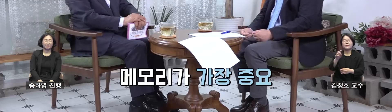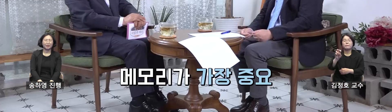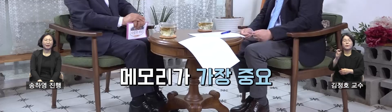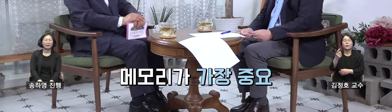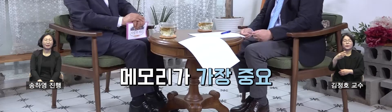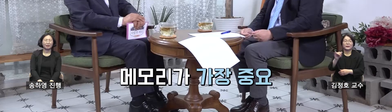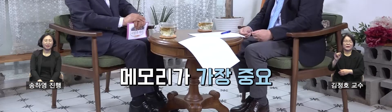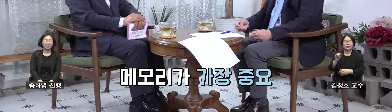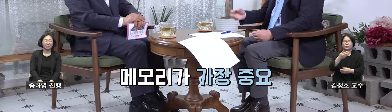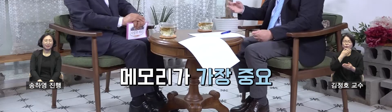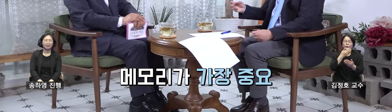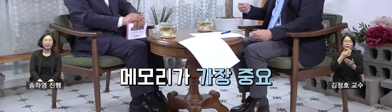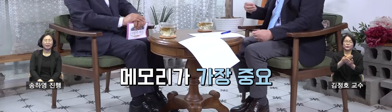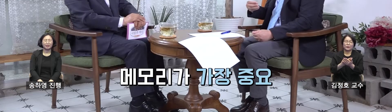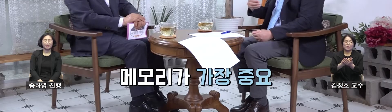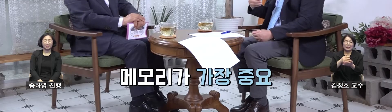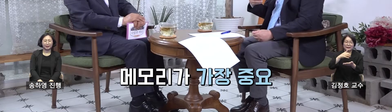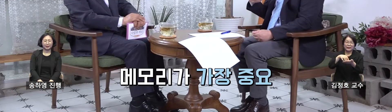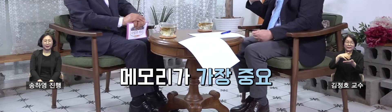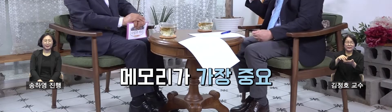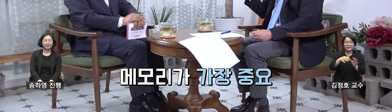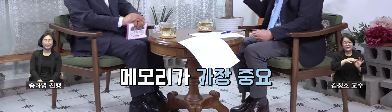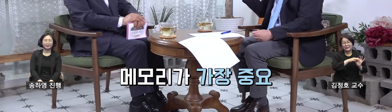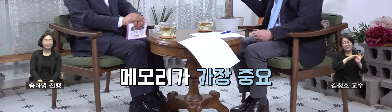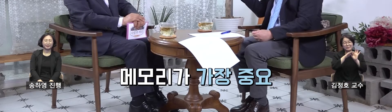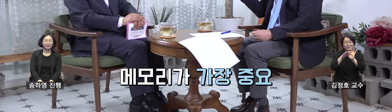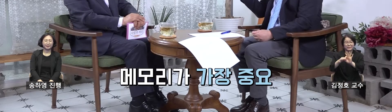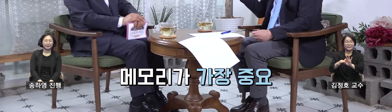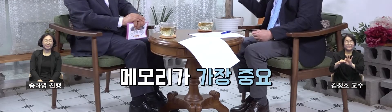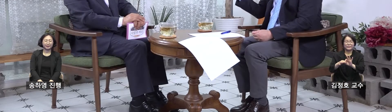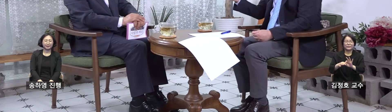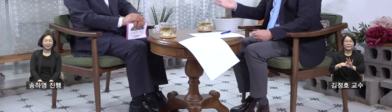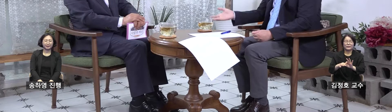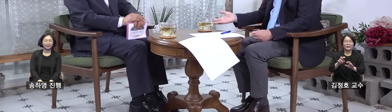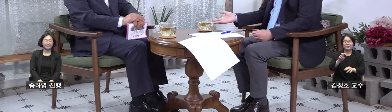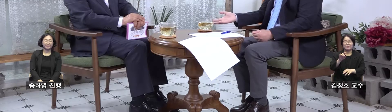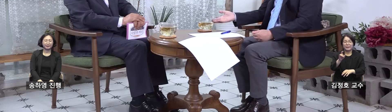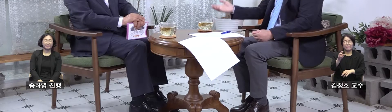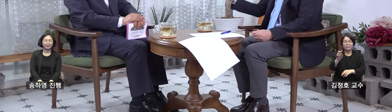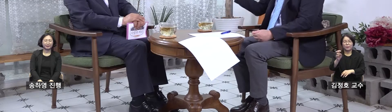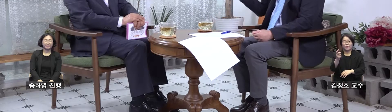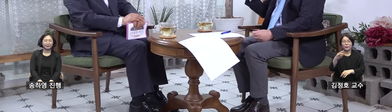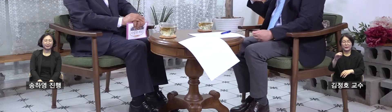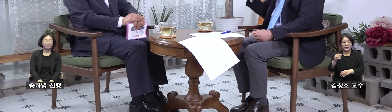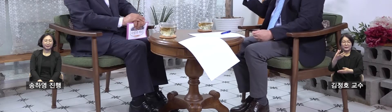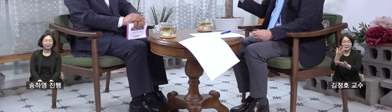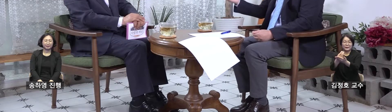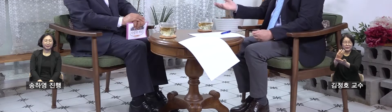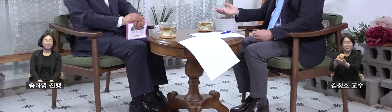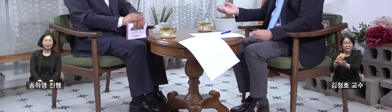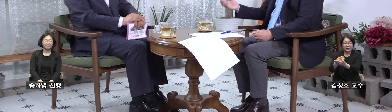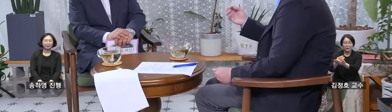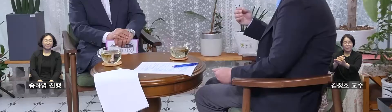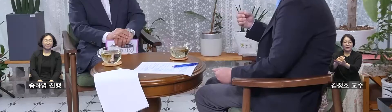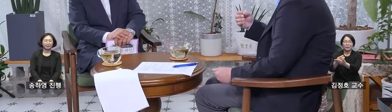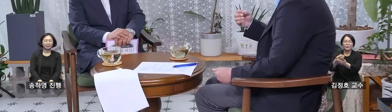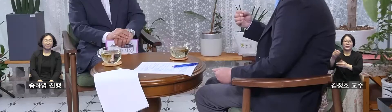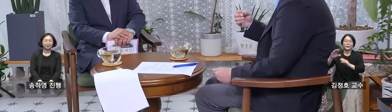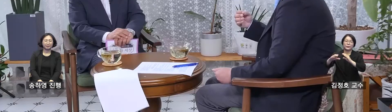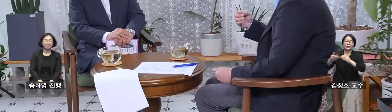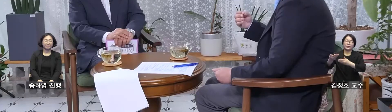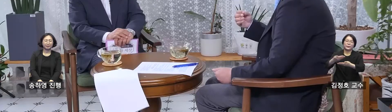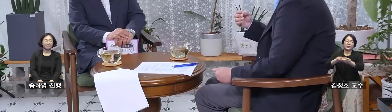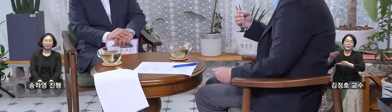중요하게 되었습니다. 계산을 계속하면서 메모리에 기억시키고 가지고 오는 이게 이제 컴퓨터